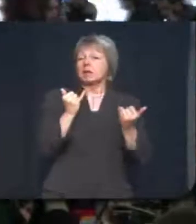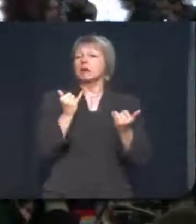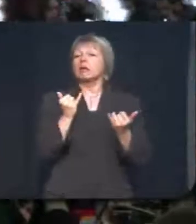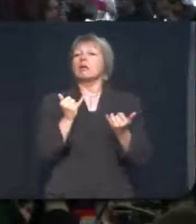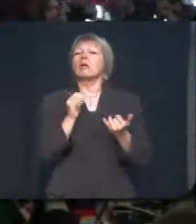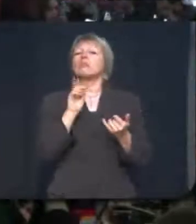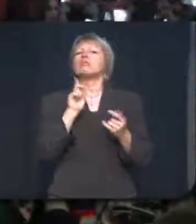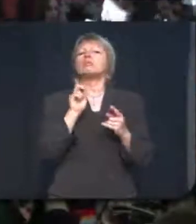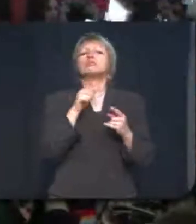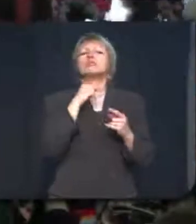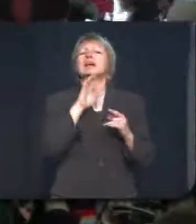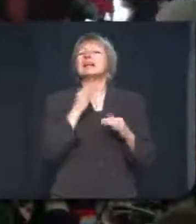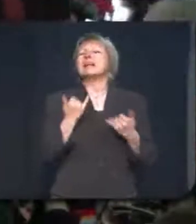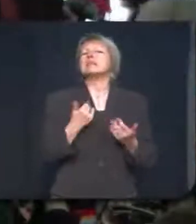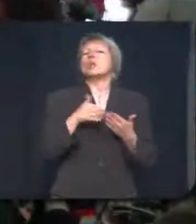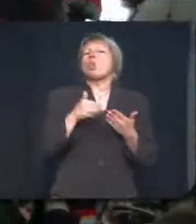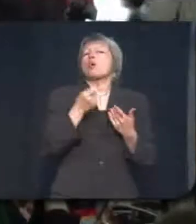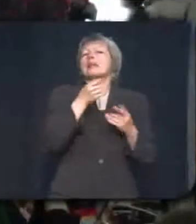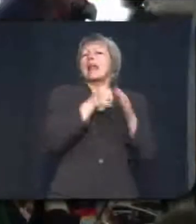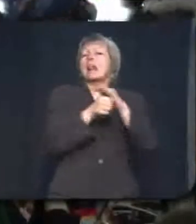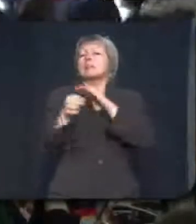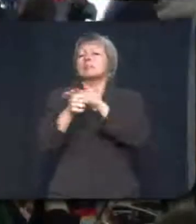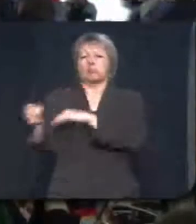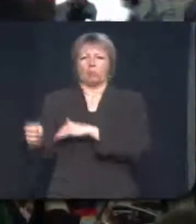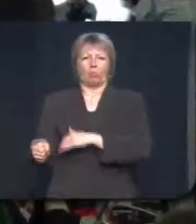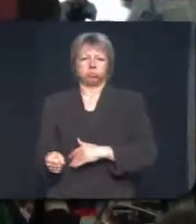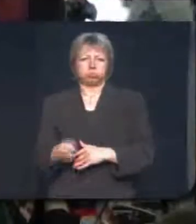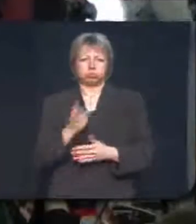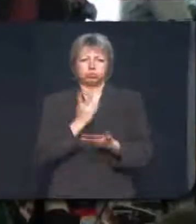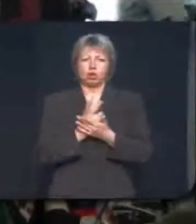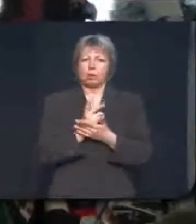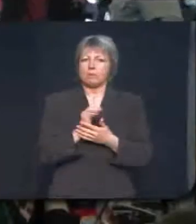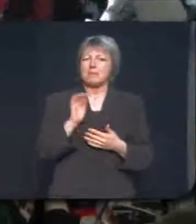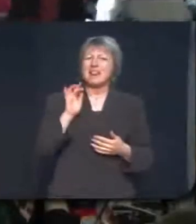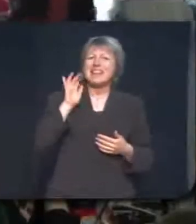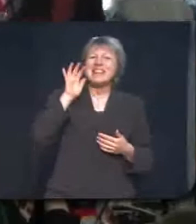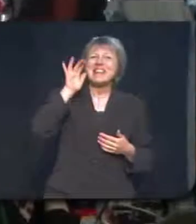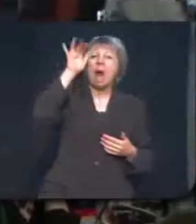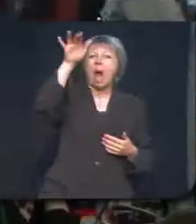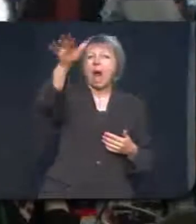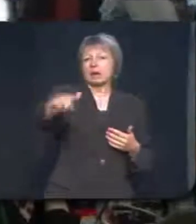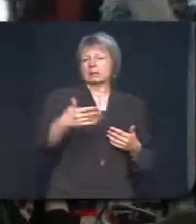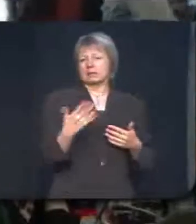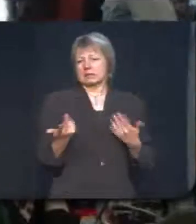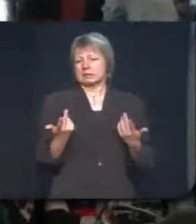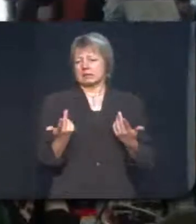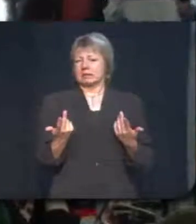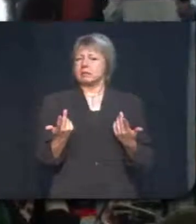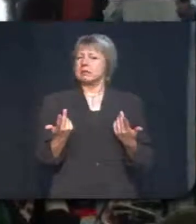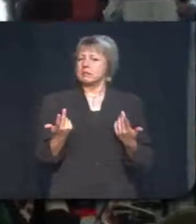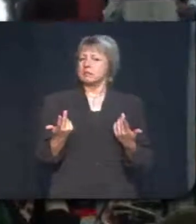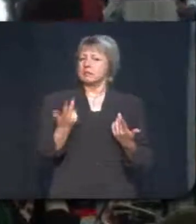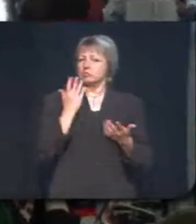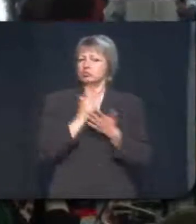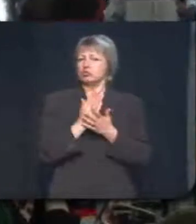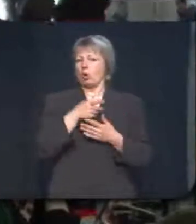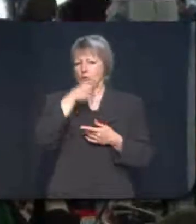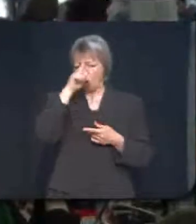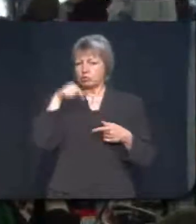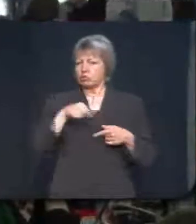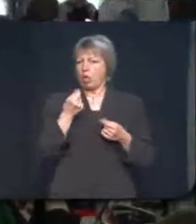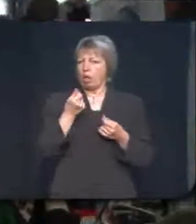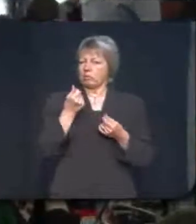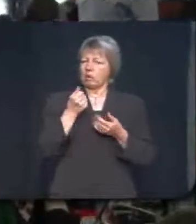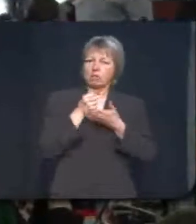geflossen sondern ganz konkret sind bereits Milliarden der Bundesrepublik und der bundesdeutschen Steuerzahler in diesem ESM hinein geflossen